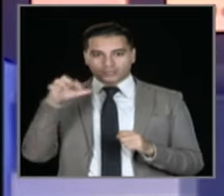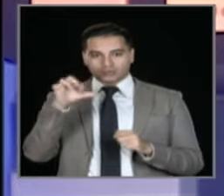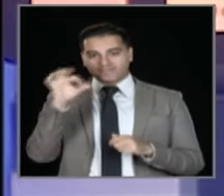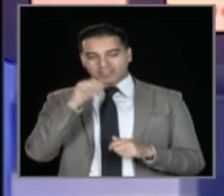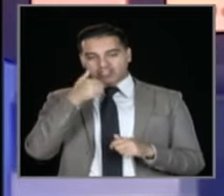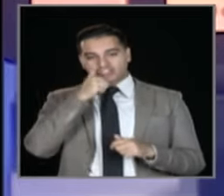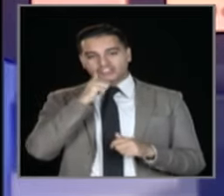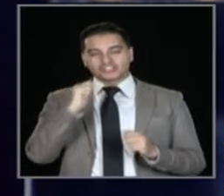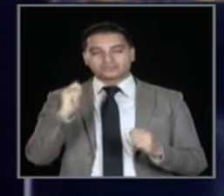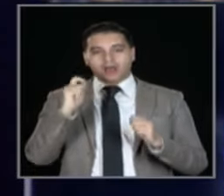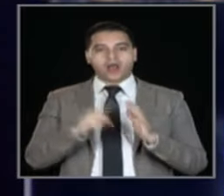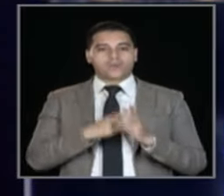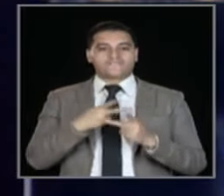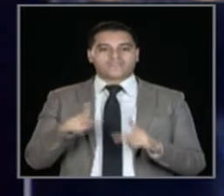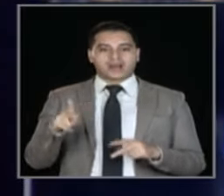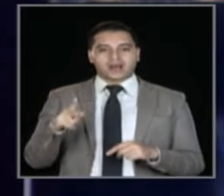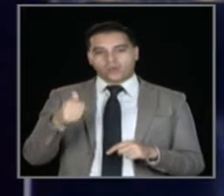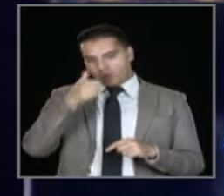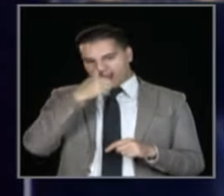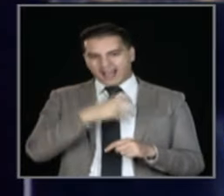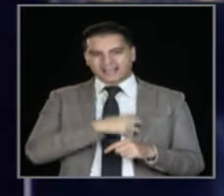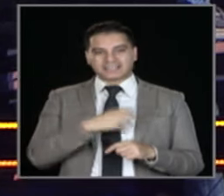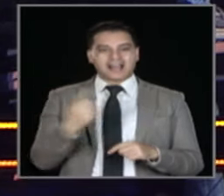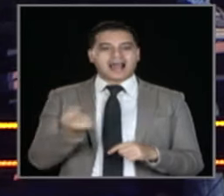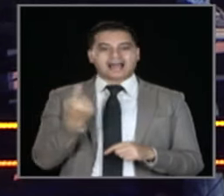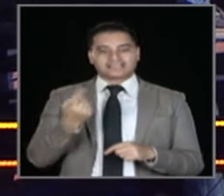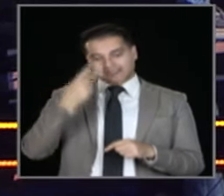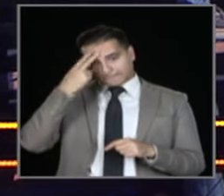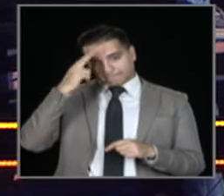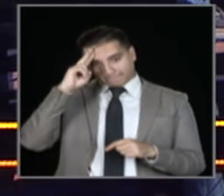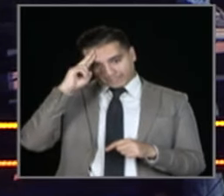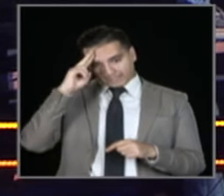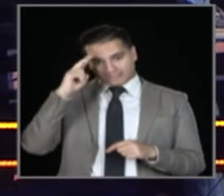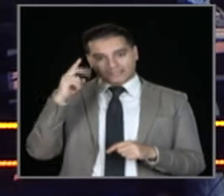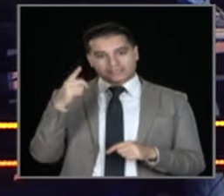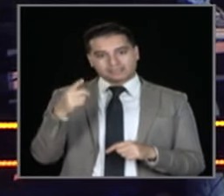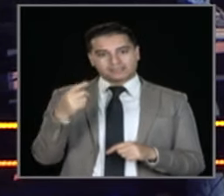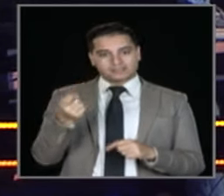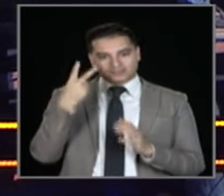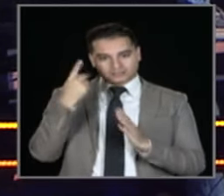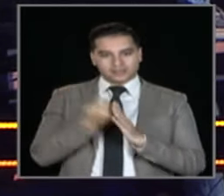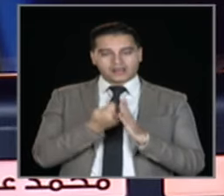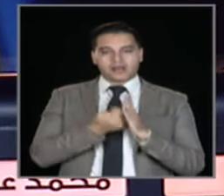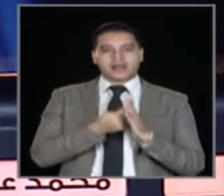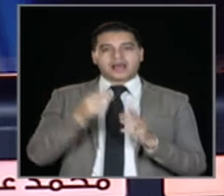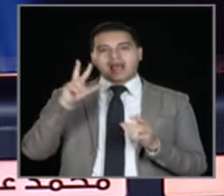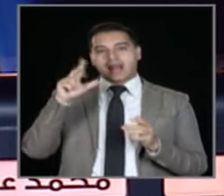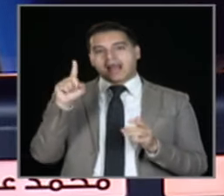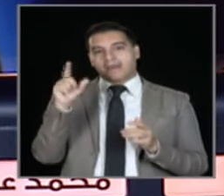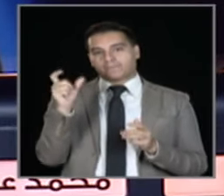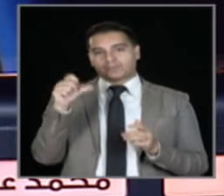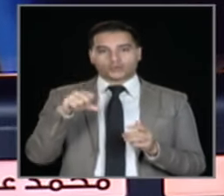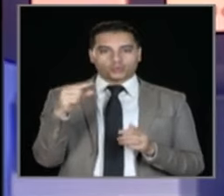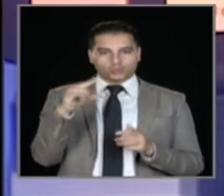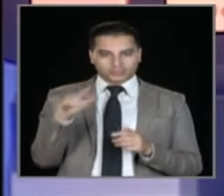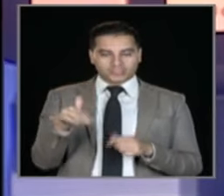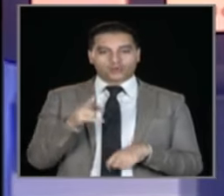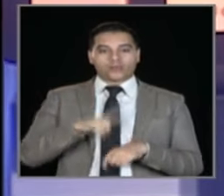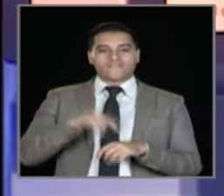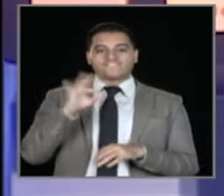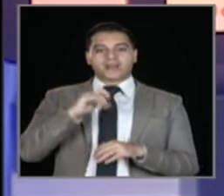الصين. الأحزان العادية لمين؟ أيوة، للأبنودي. في أي محافظة